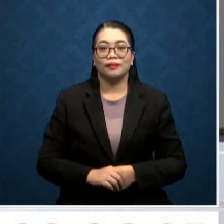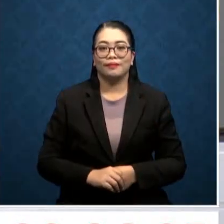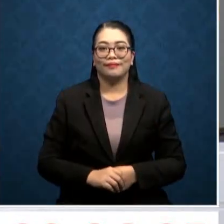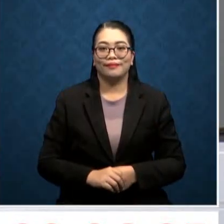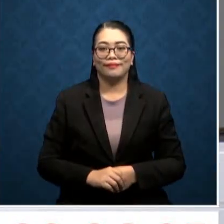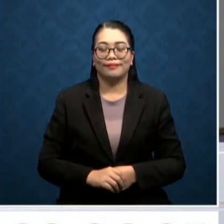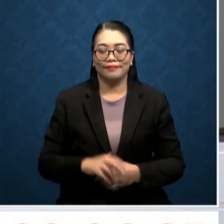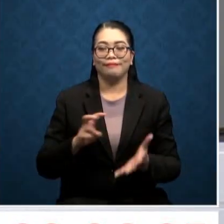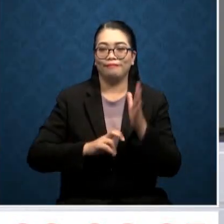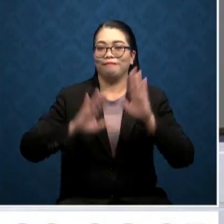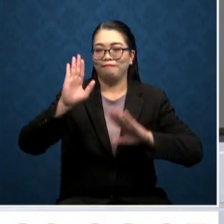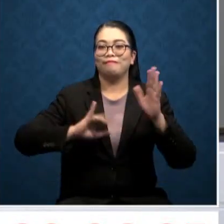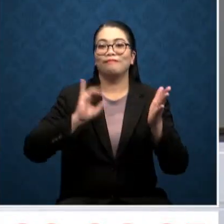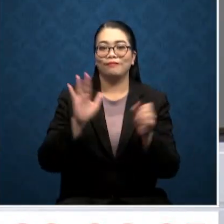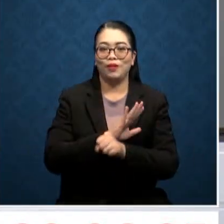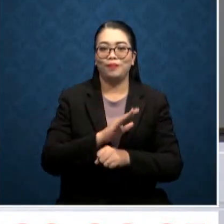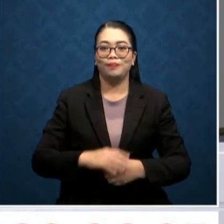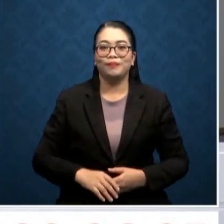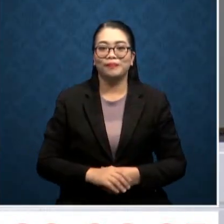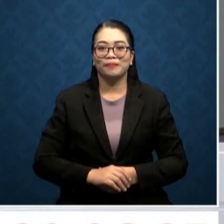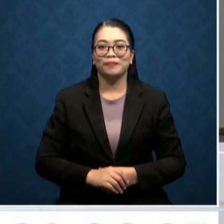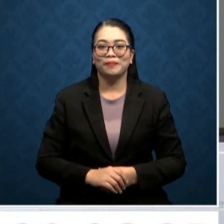ครับรับรองครบถ้วนถูกต้องครับเชิญครับ